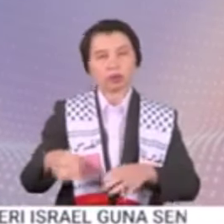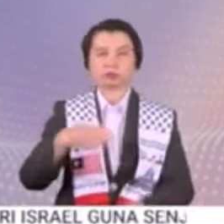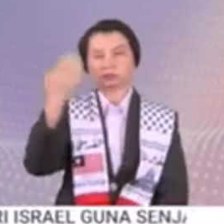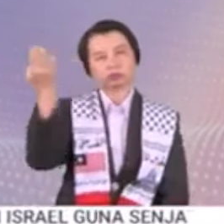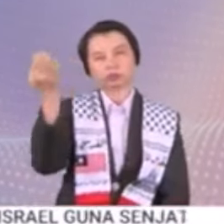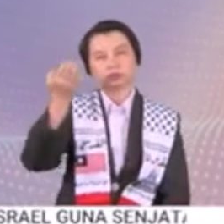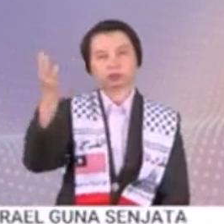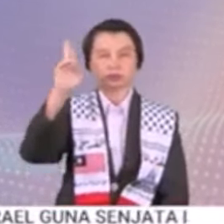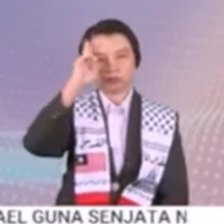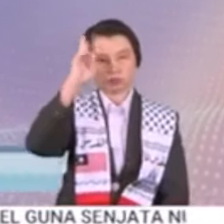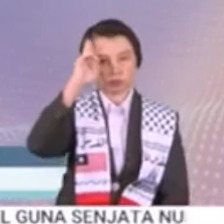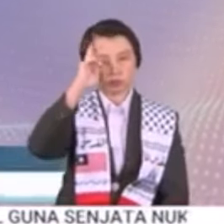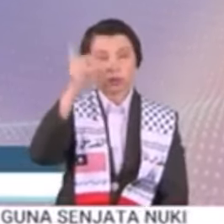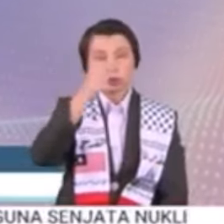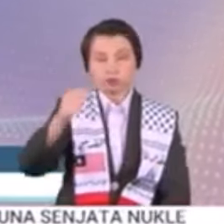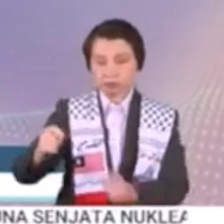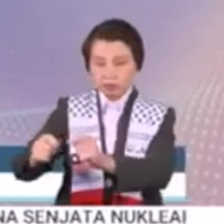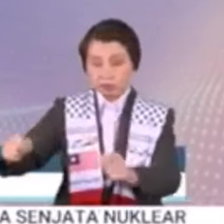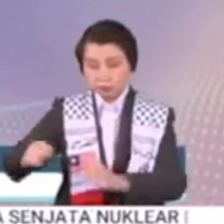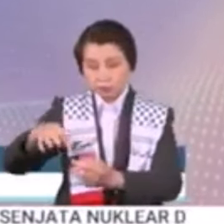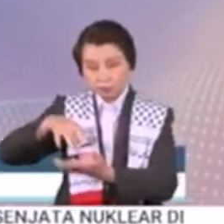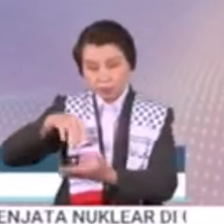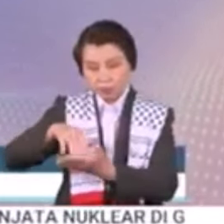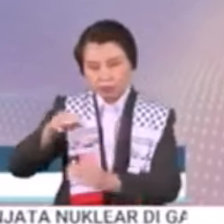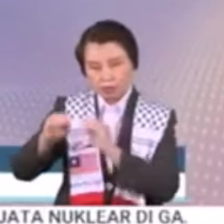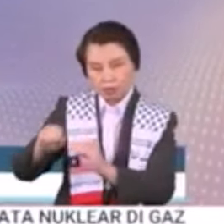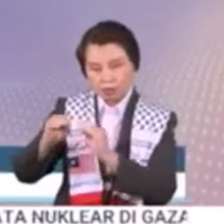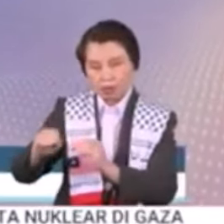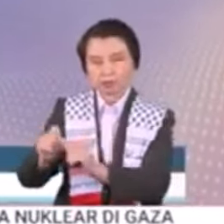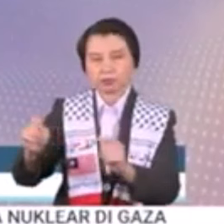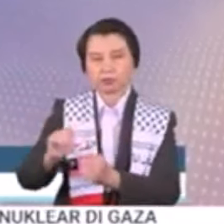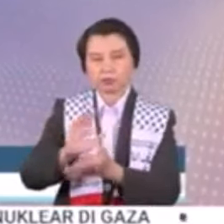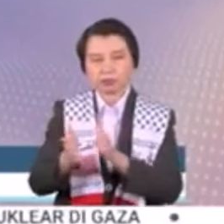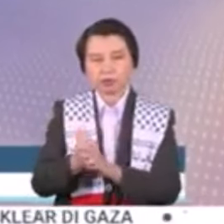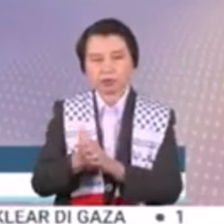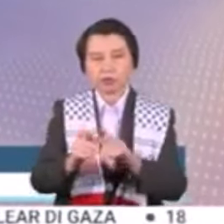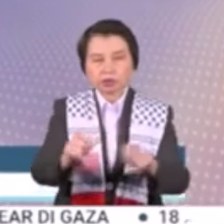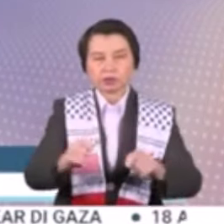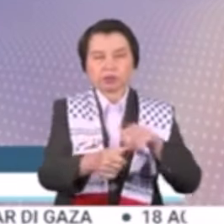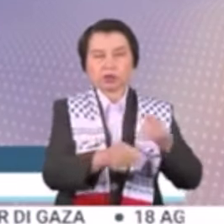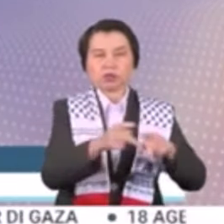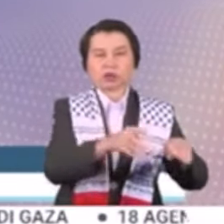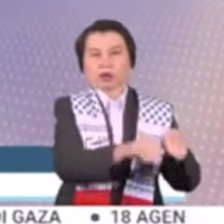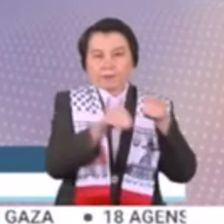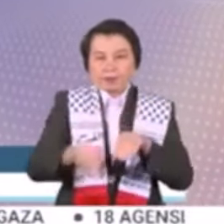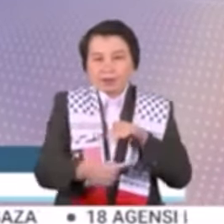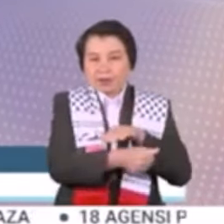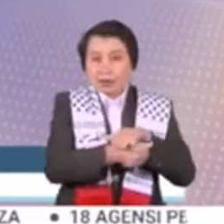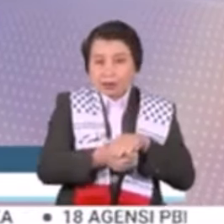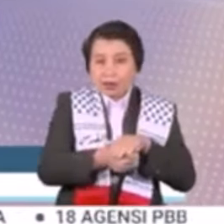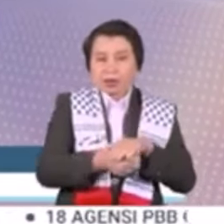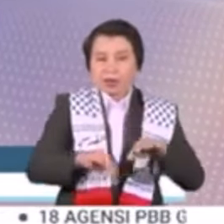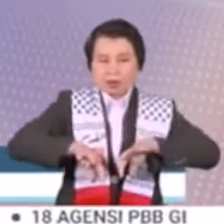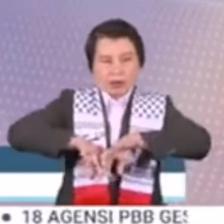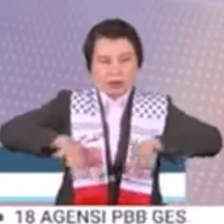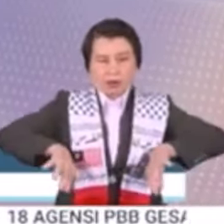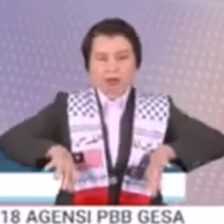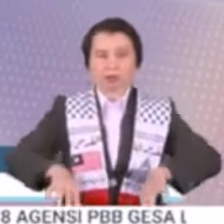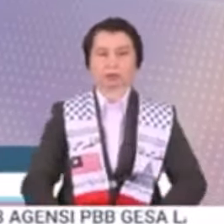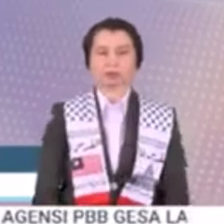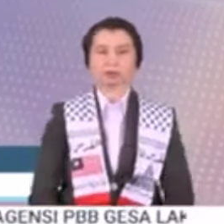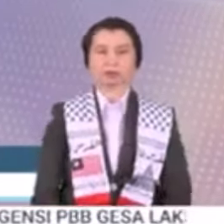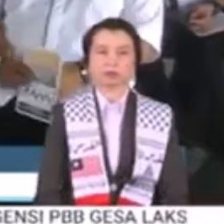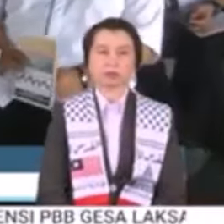biasa. Ini kerana ruang pembelajaran dan lokasi yang dijadikan tempat berteduh penduduk terjejas diasingkan.